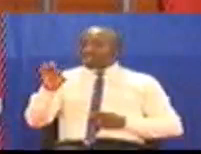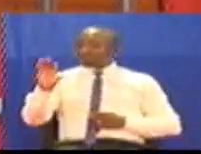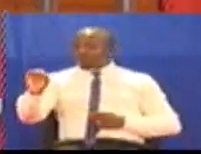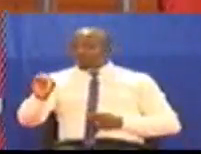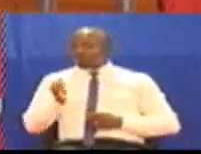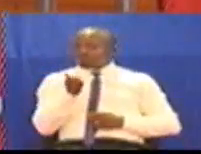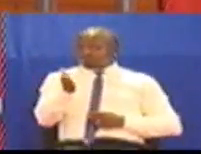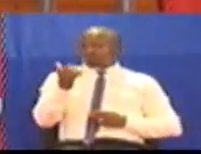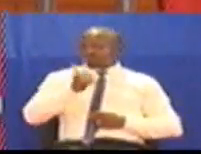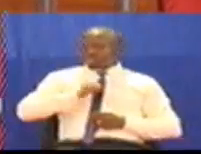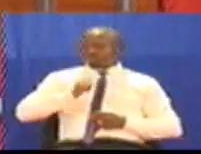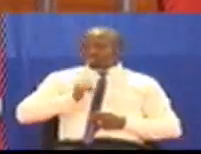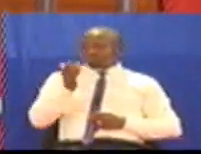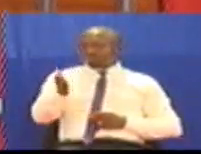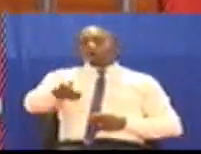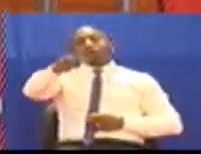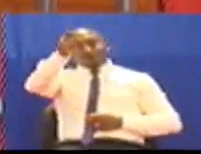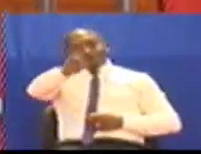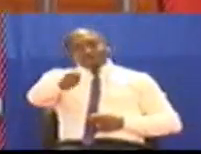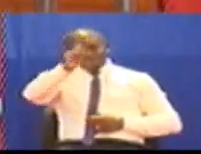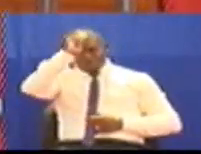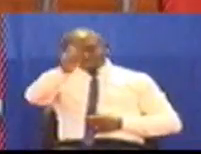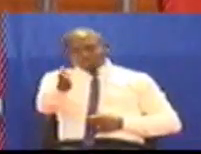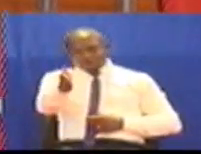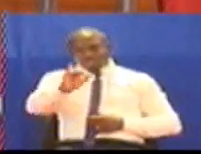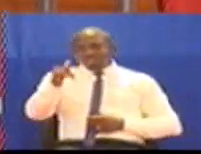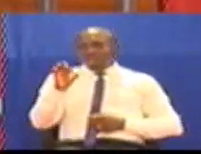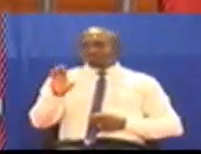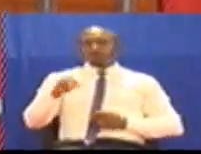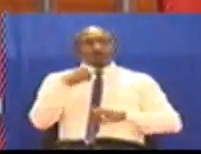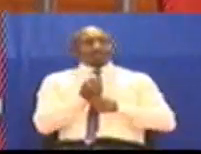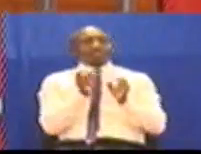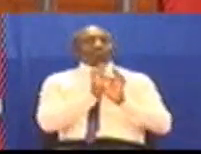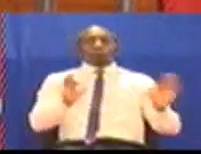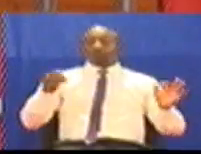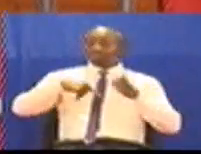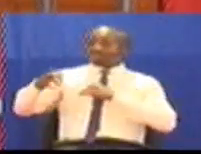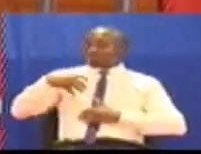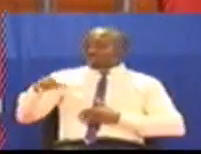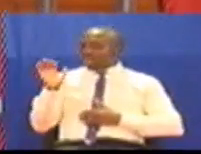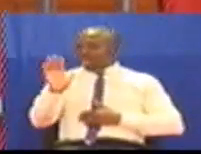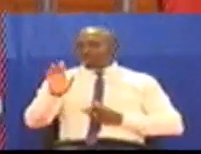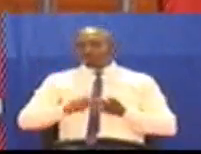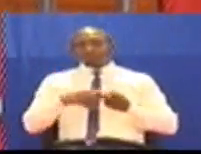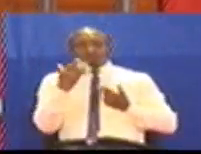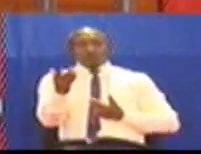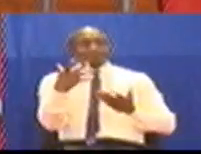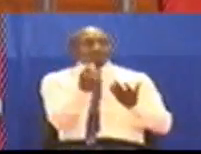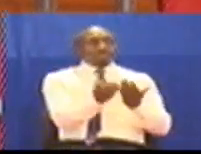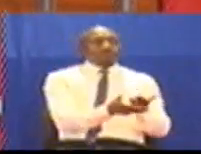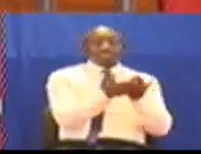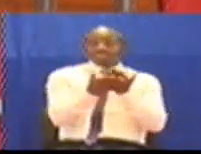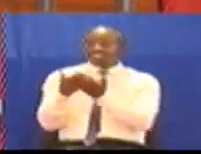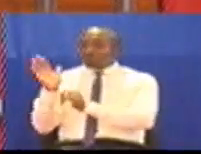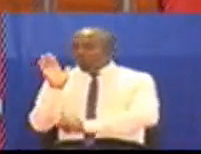yeye. Hongera sana Mheshimiwa Jafu. Umefanya kazi nzuri kwenye wizara yako, wewe na wasaidizi wako, lakini kazi